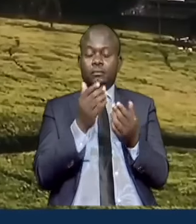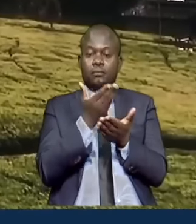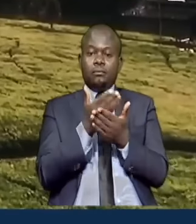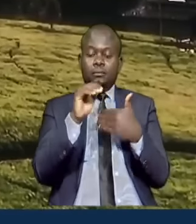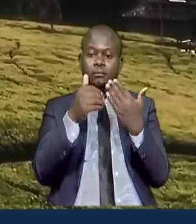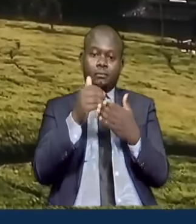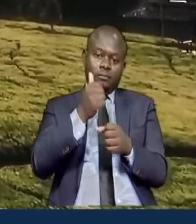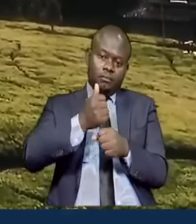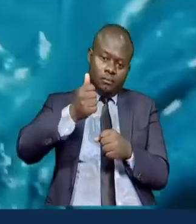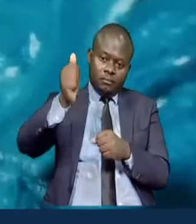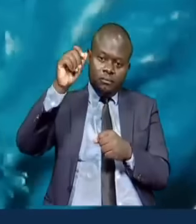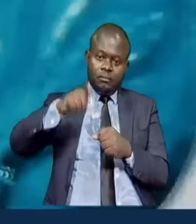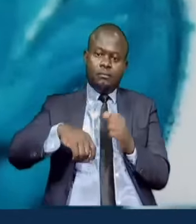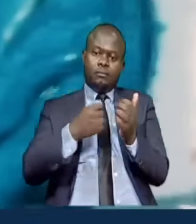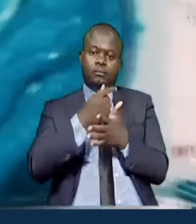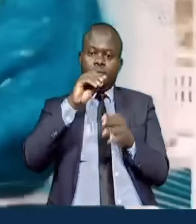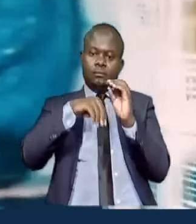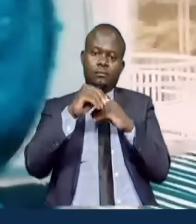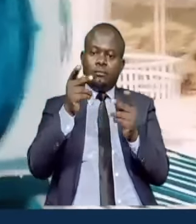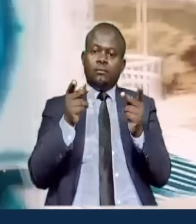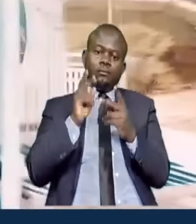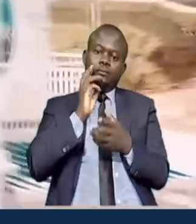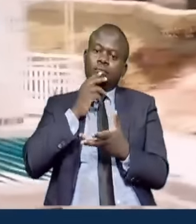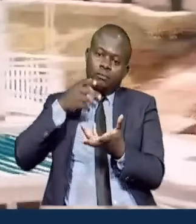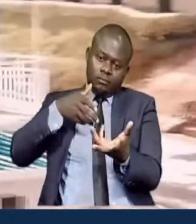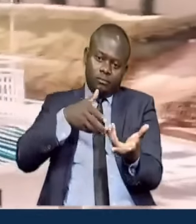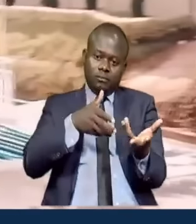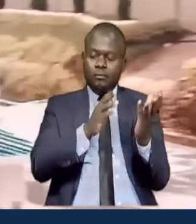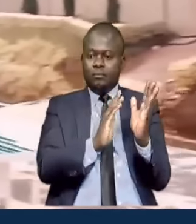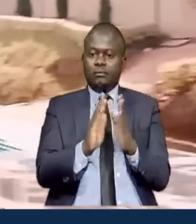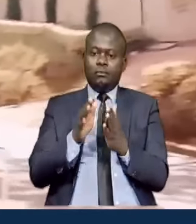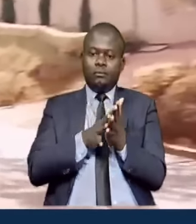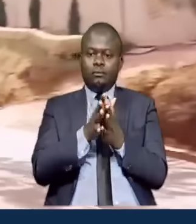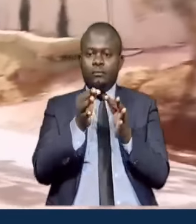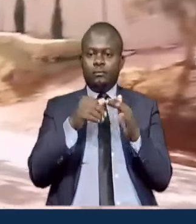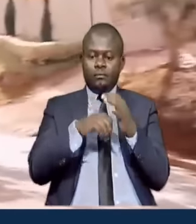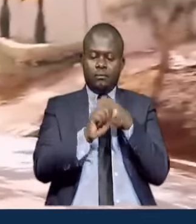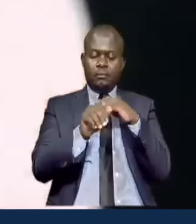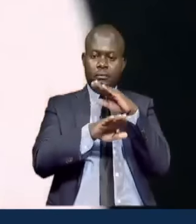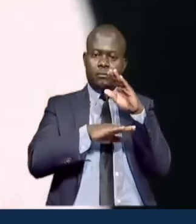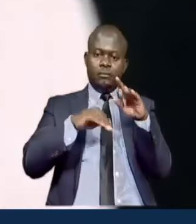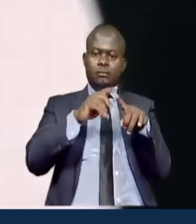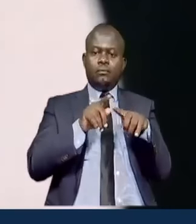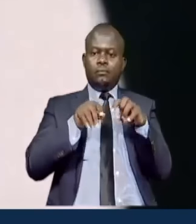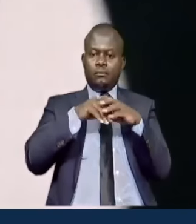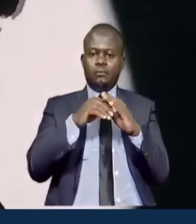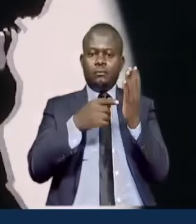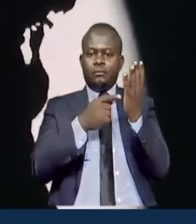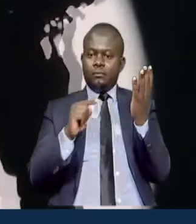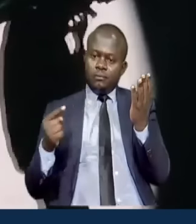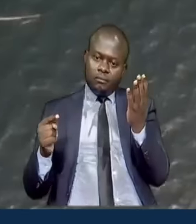ko abikorera bakwiye kubyaza umusaruro ibyanya byuhirwa byatunganijwe, gushora imari mu bikorwa remezo binyuranye birimo